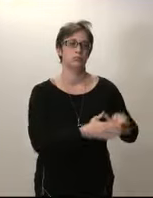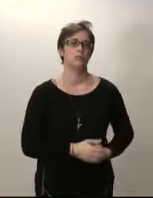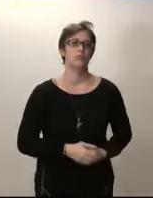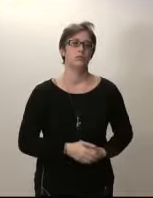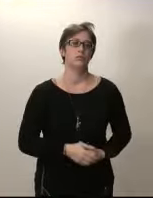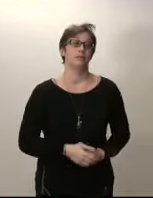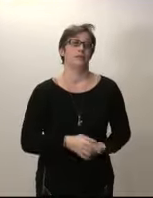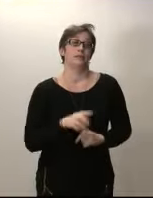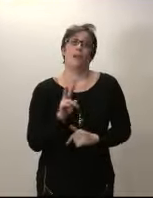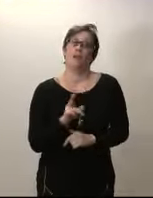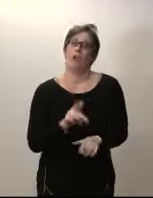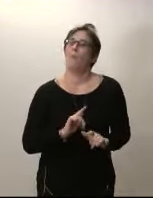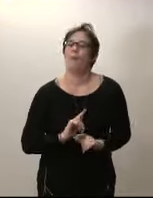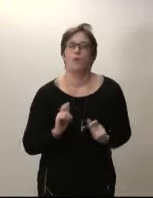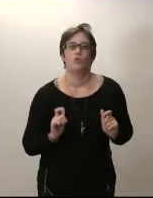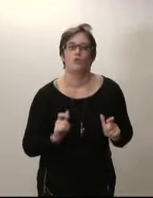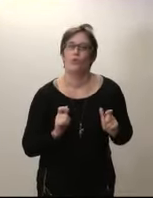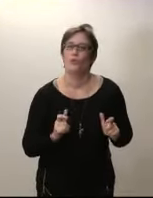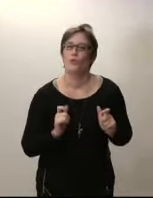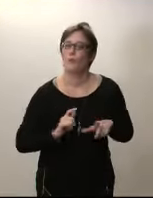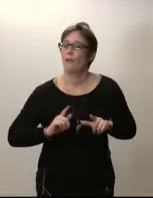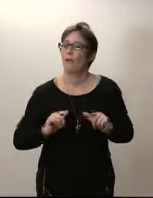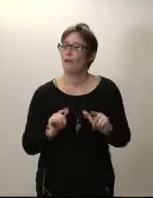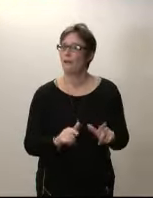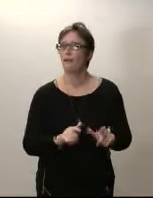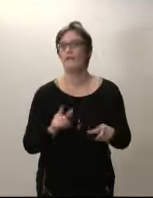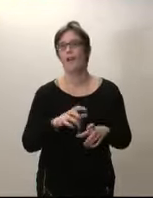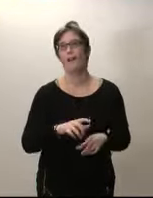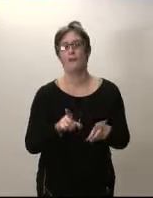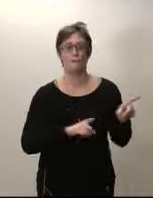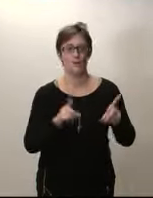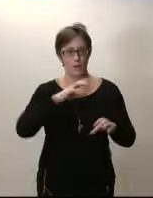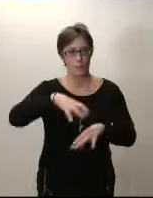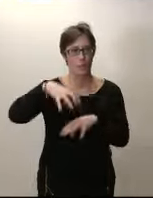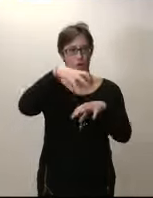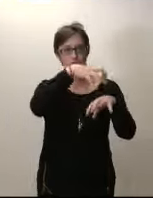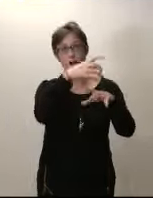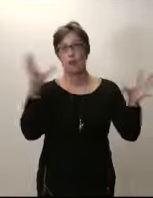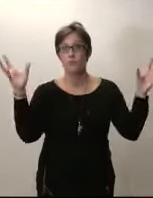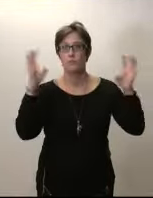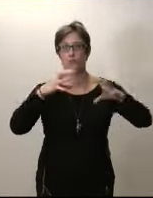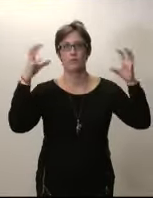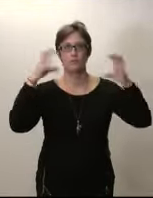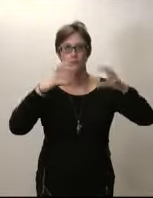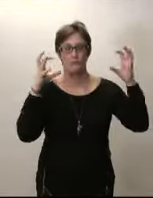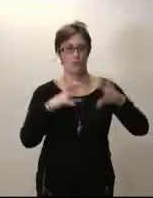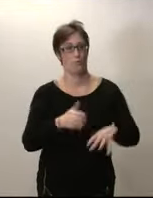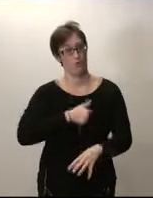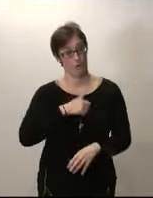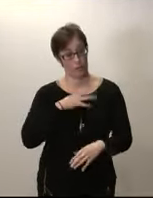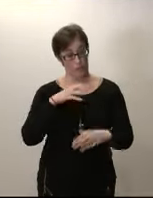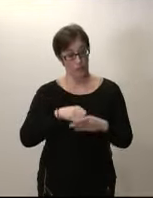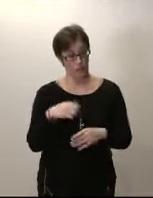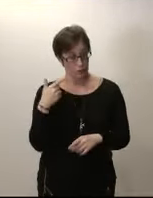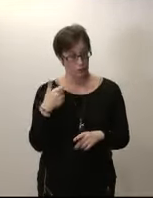C'est vrai que lorsque vous étiez là, la pluie venait souvent pendant cette manifestation. Moi, j'ai connu cette manifestation à 2 reprises. Nous avions le